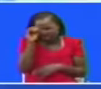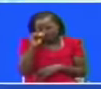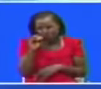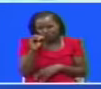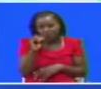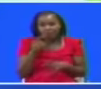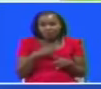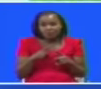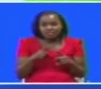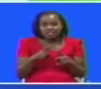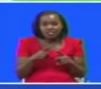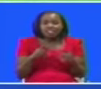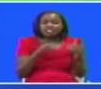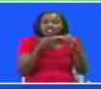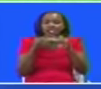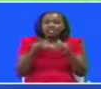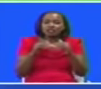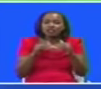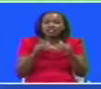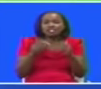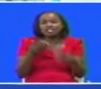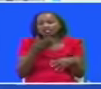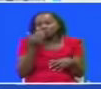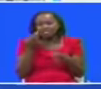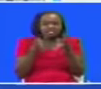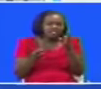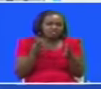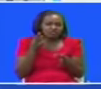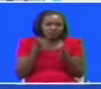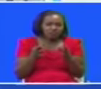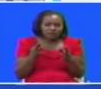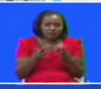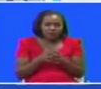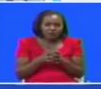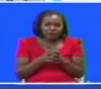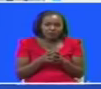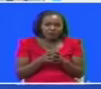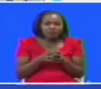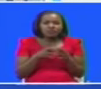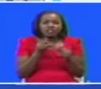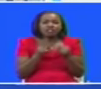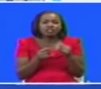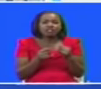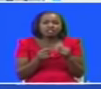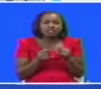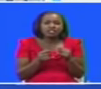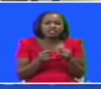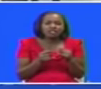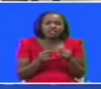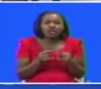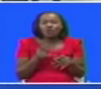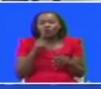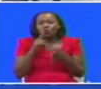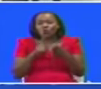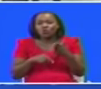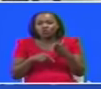bado kinafikia kile kiwango kinatakikana cha WHO regulations. Safi. Kumalizia basi, una wito gani